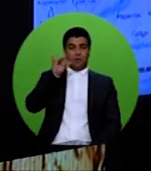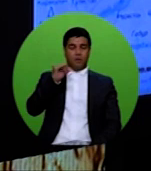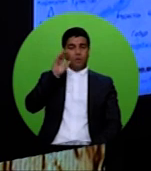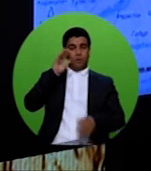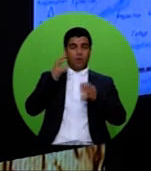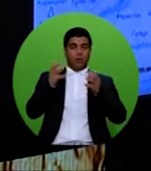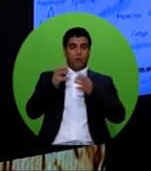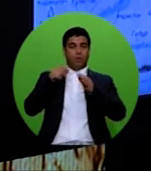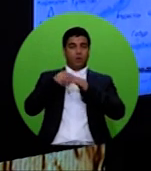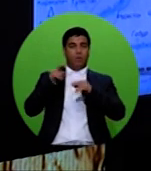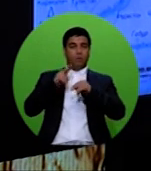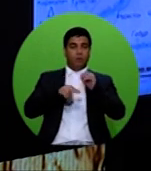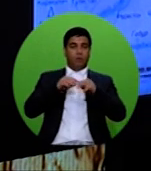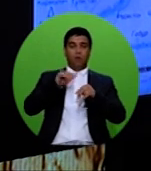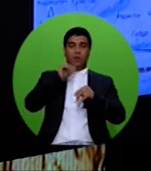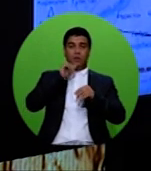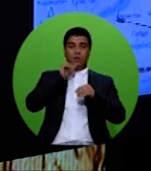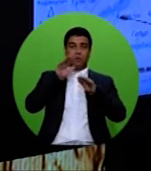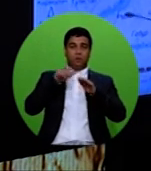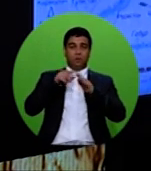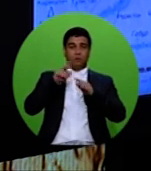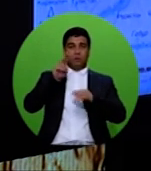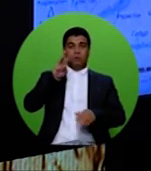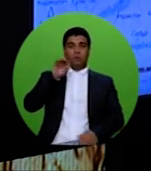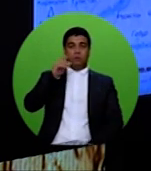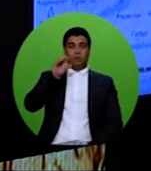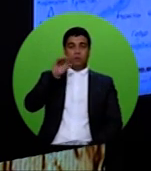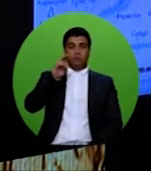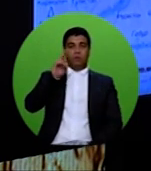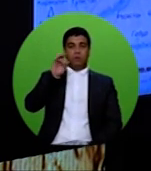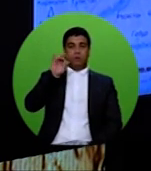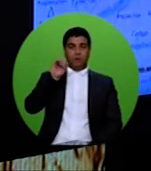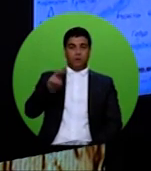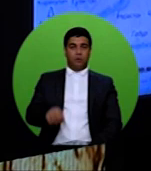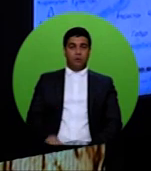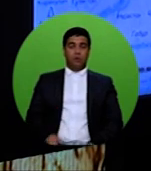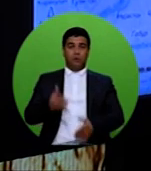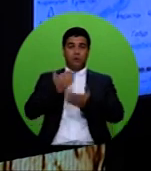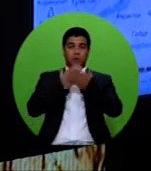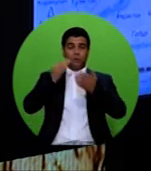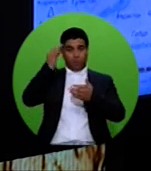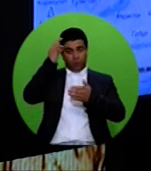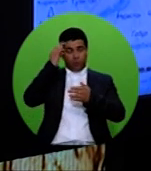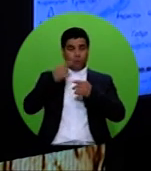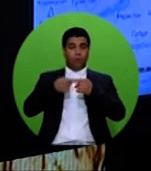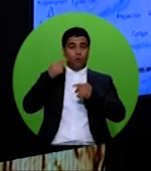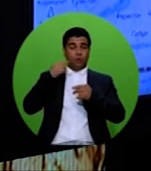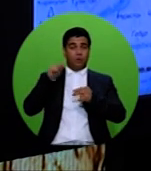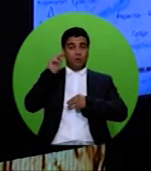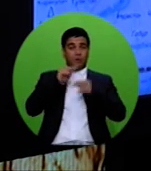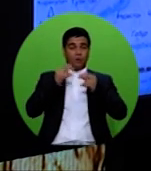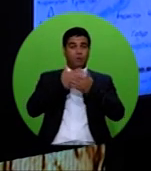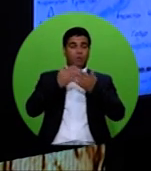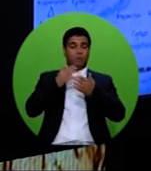которое построено на Кашкадарьинском магистральном канале. Если вы помните, ребят, мы на прошлом занятии с